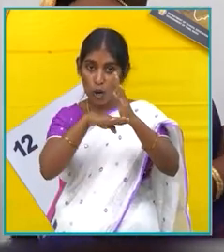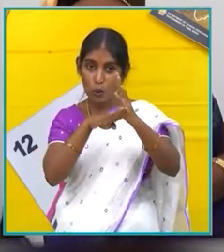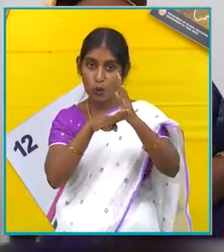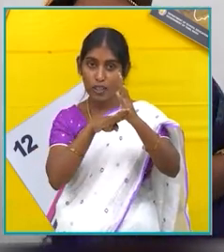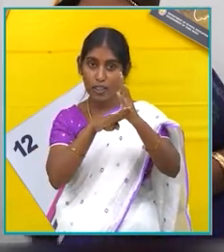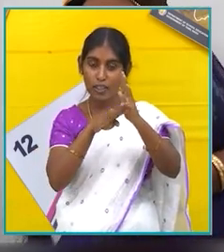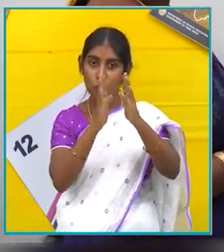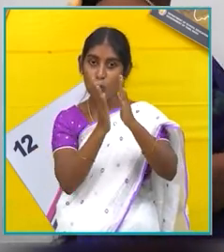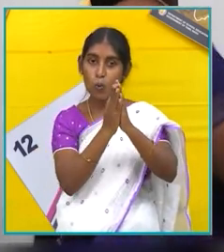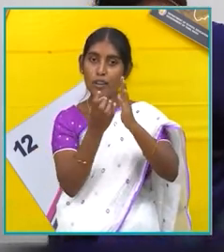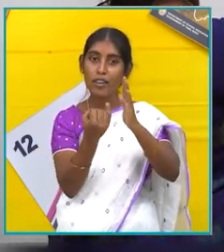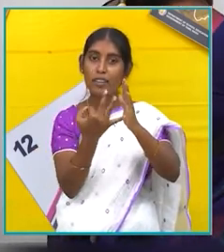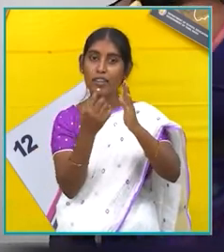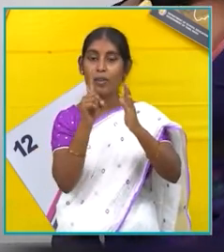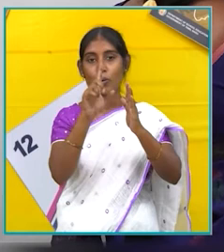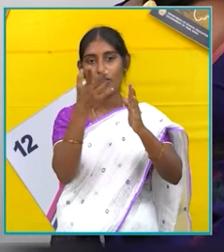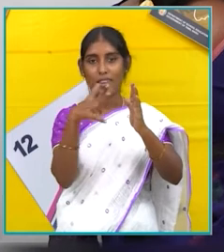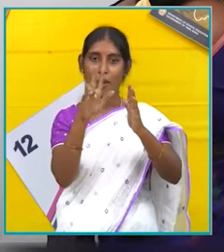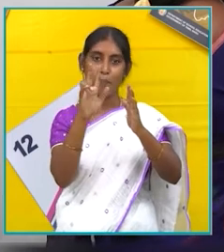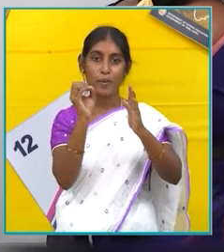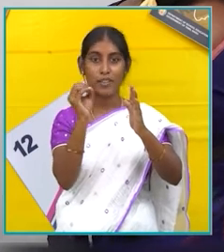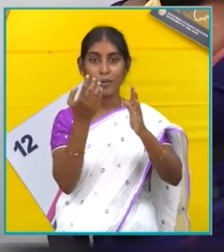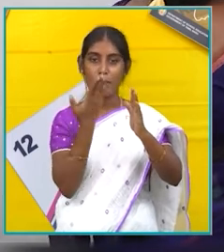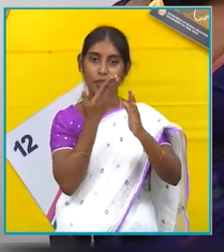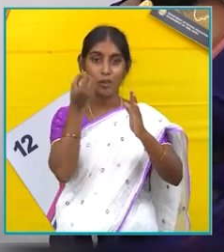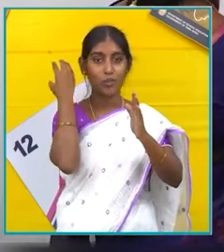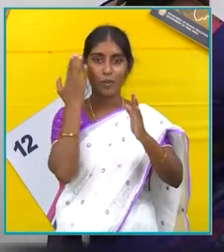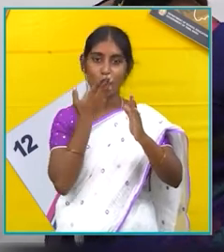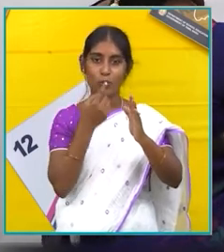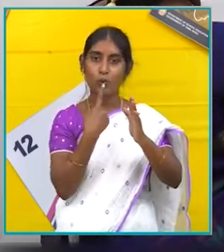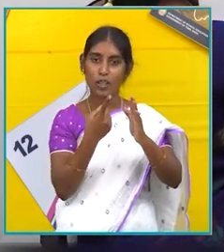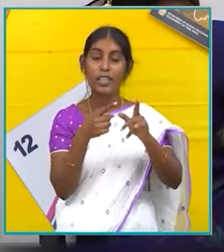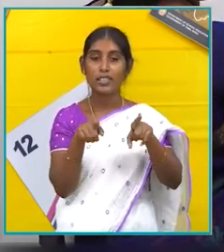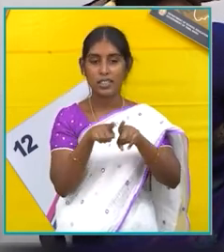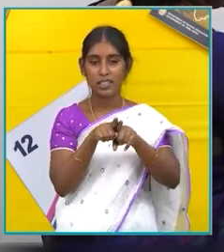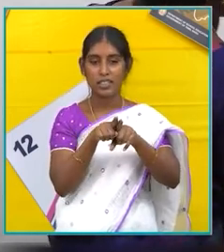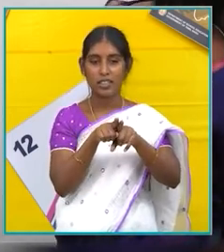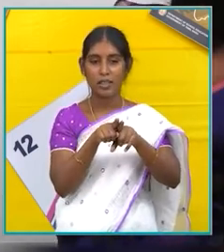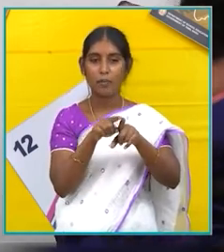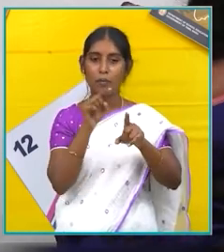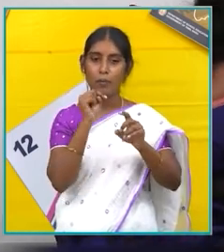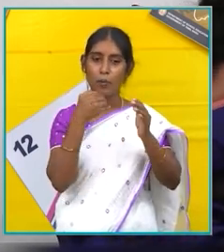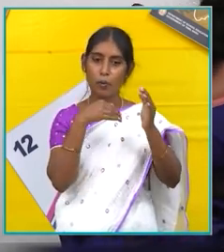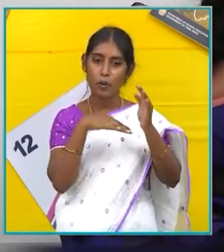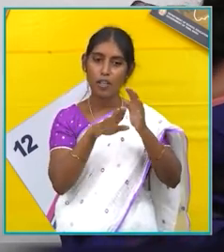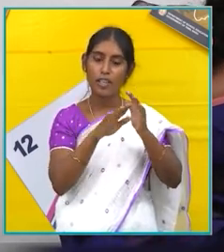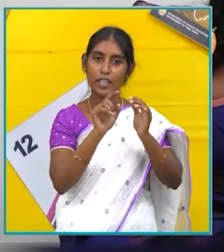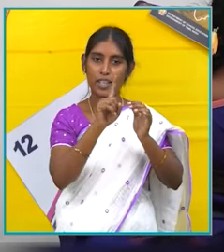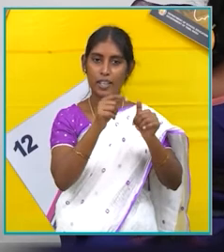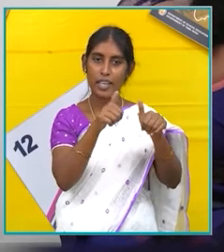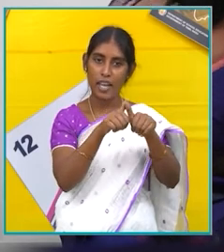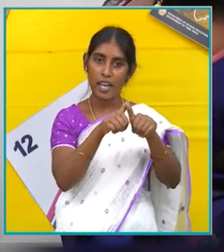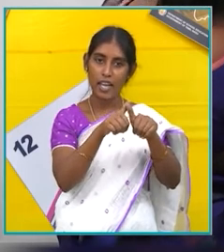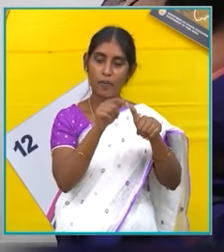கூடுதல் 180 படிச்சிருக்கோம் இல்லையா. அதே மாதிரி இங்கே பார்த்தீங்கன்னா பா ஷேப் இருக்கா, அதில் ஏ 140 இருக்குது. அப்போது